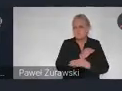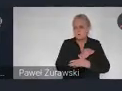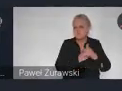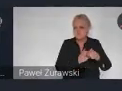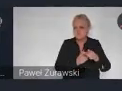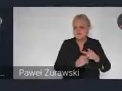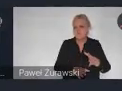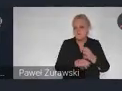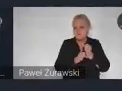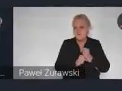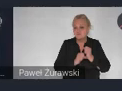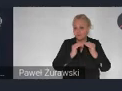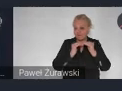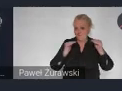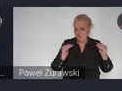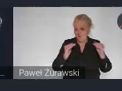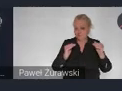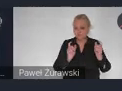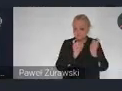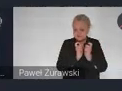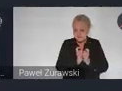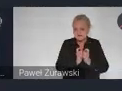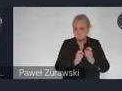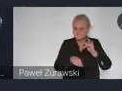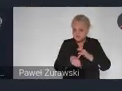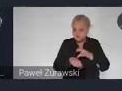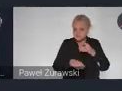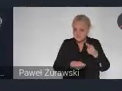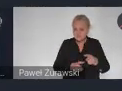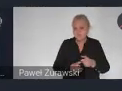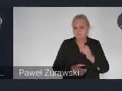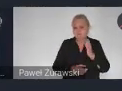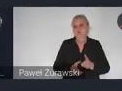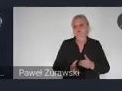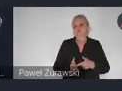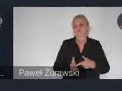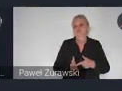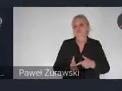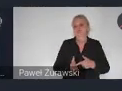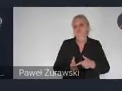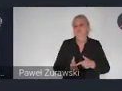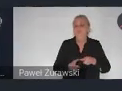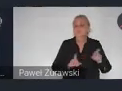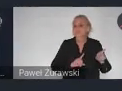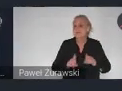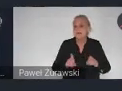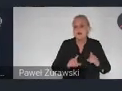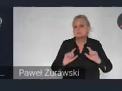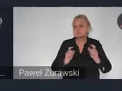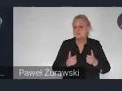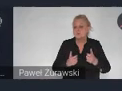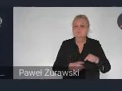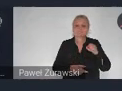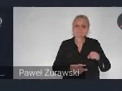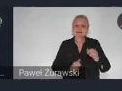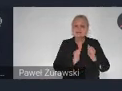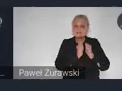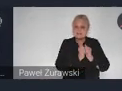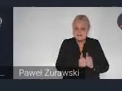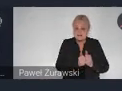uzyskany poziom wskaźników rezultatu będzie zależało to czy dane zadanie